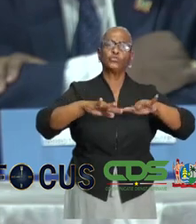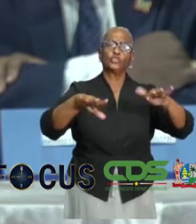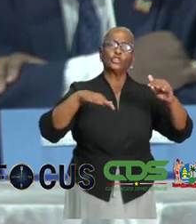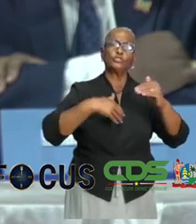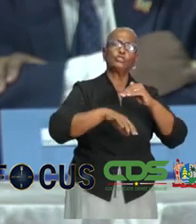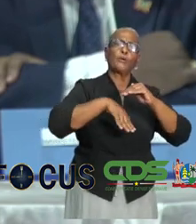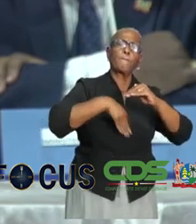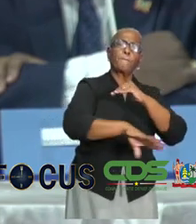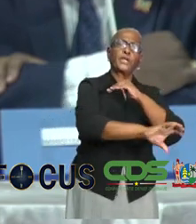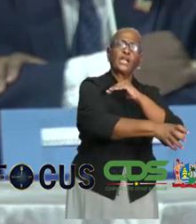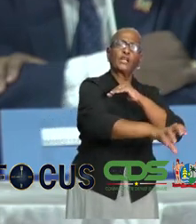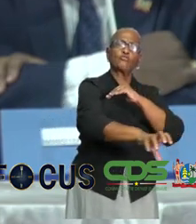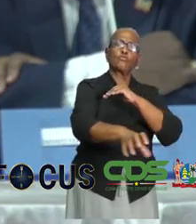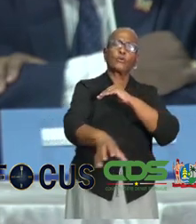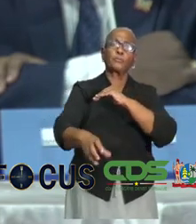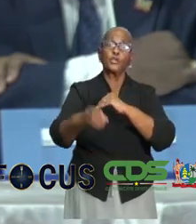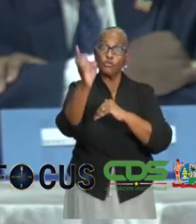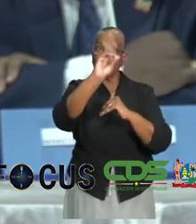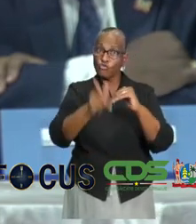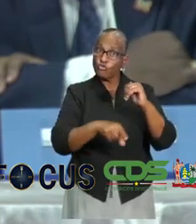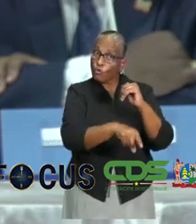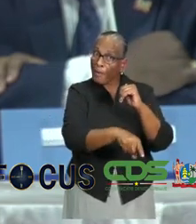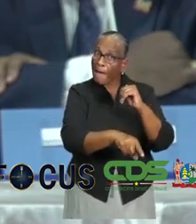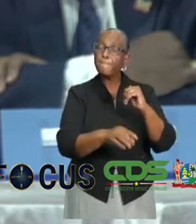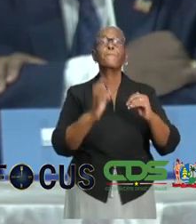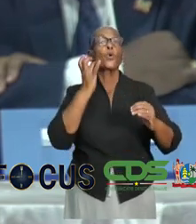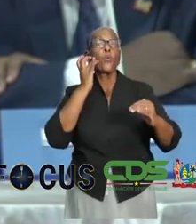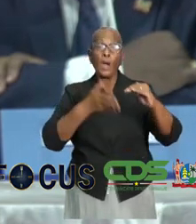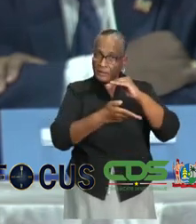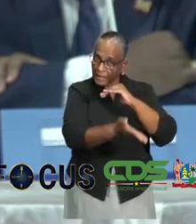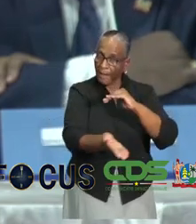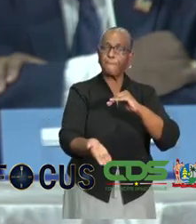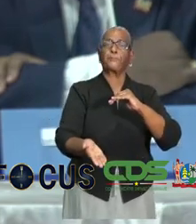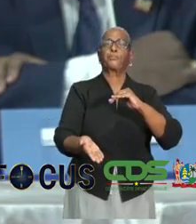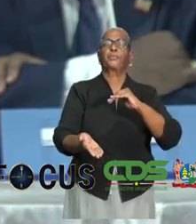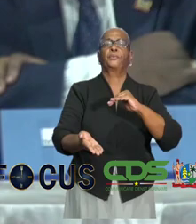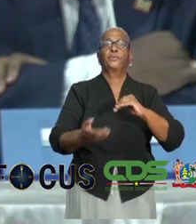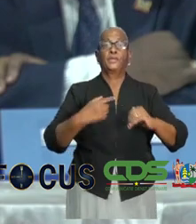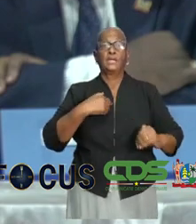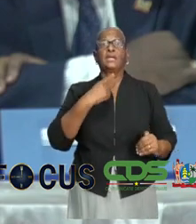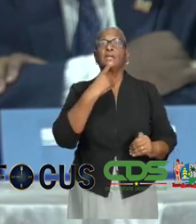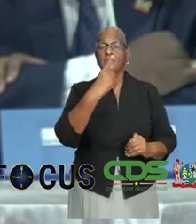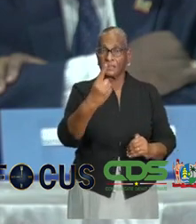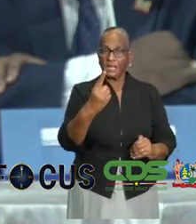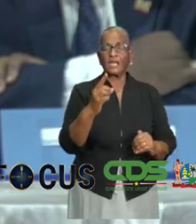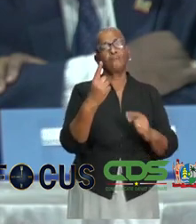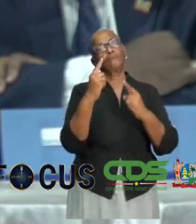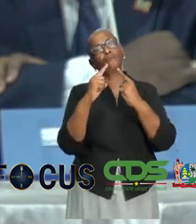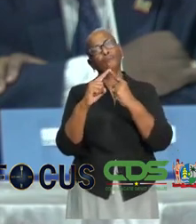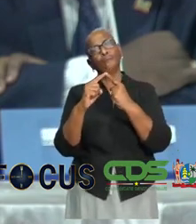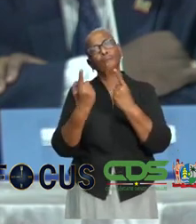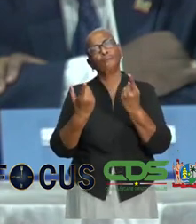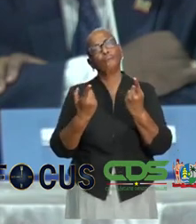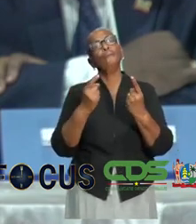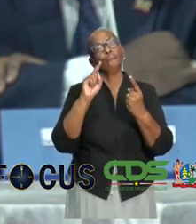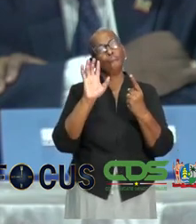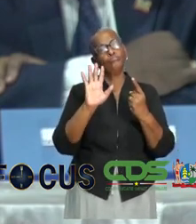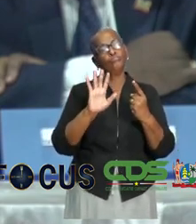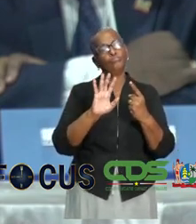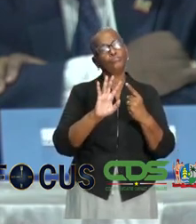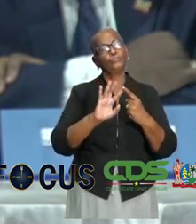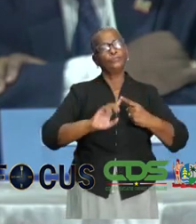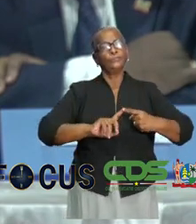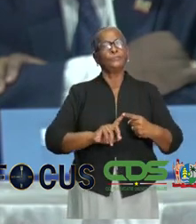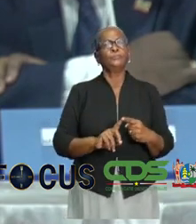binnenland voorzien van elektriciteit en watervoorziening. Ik noem u hier enkelen van deze.